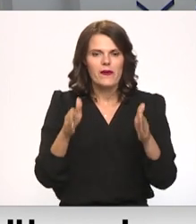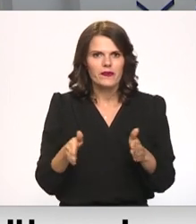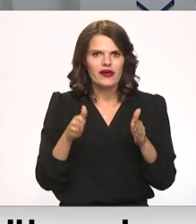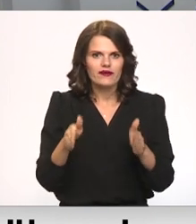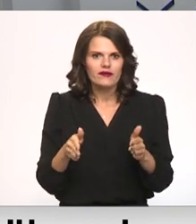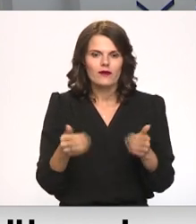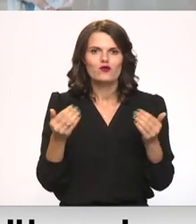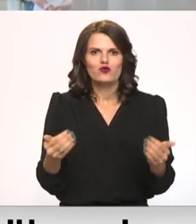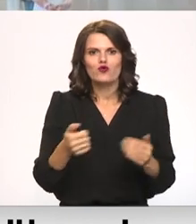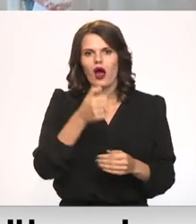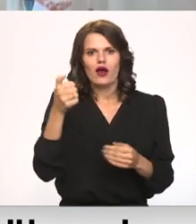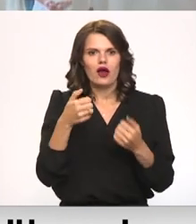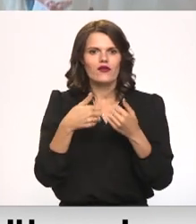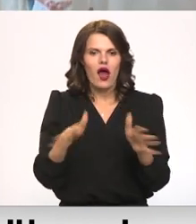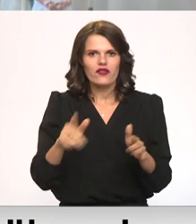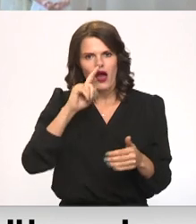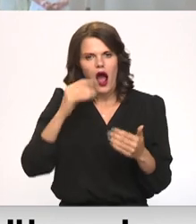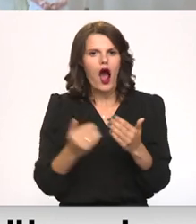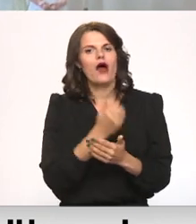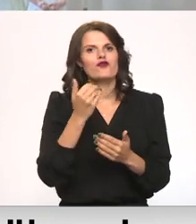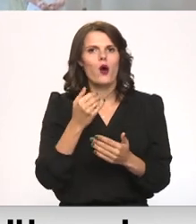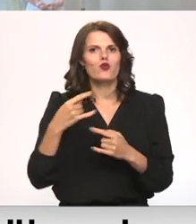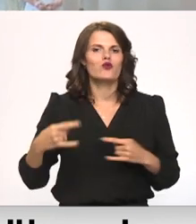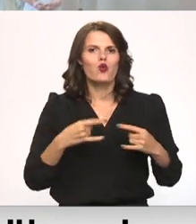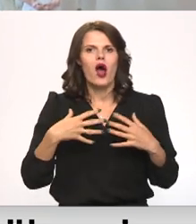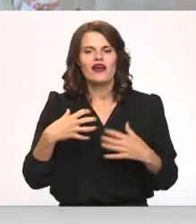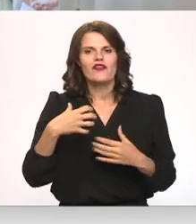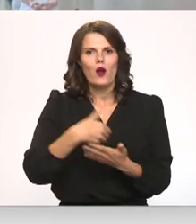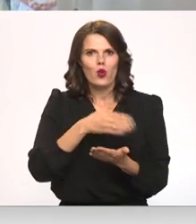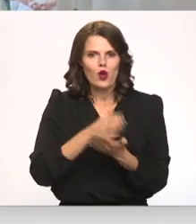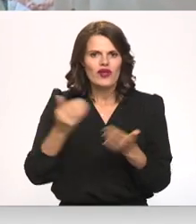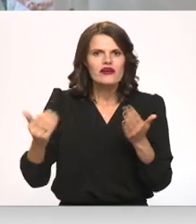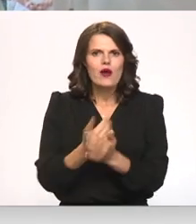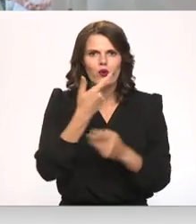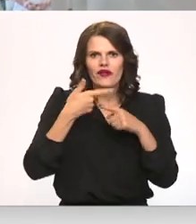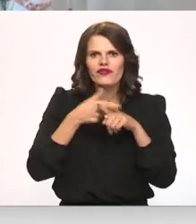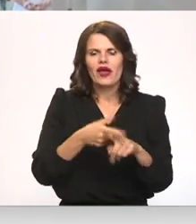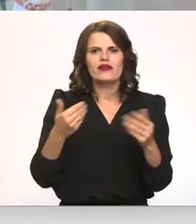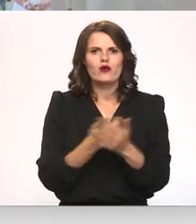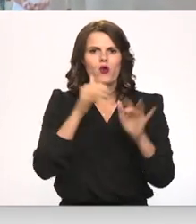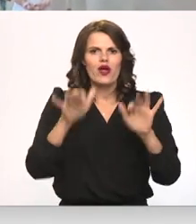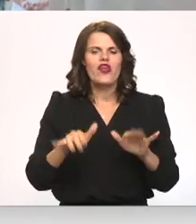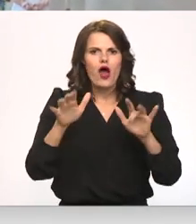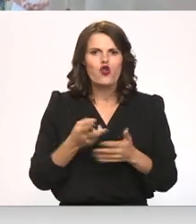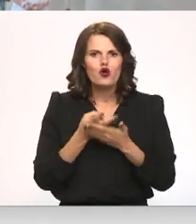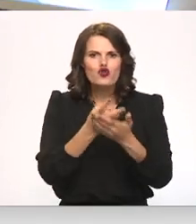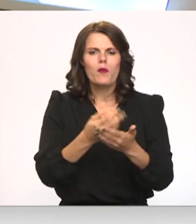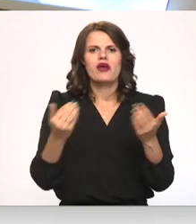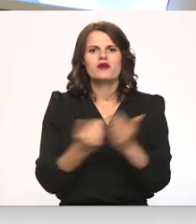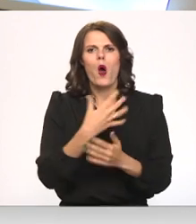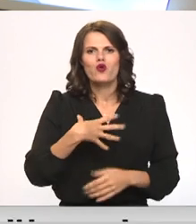esam atvēruši pilnībā atjaunotu radioloģijas nodaļu ar jaunām radioloģijas iekārtām, ar jaunu datortomogrāfu, jaunu